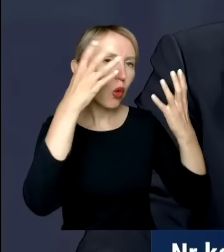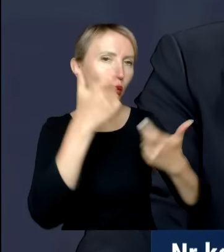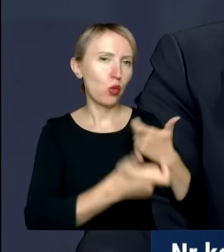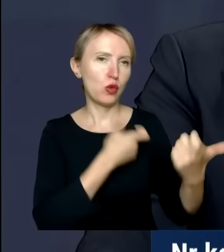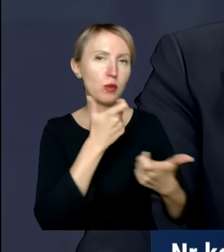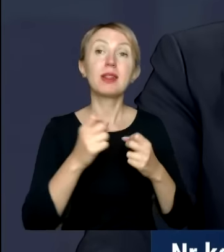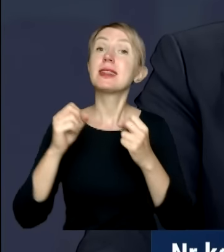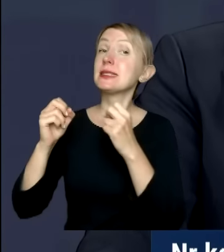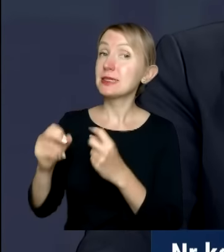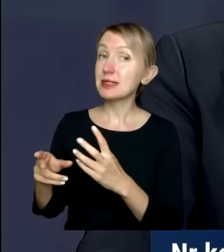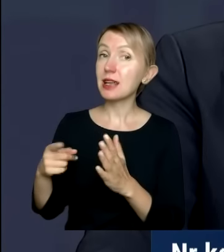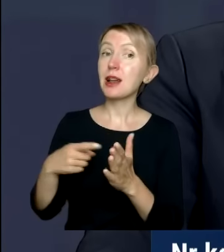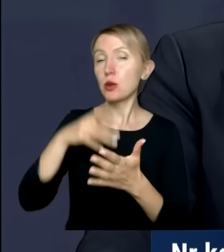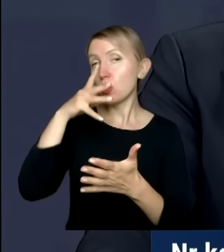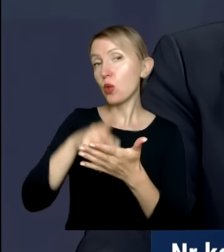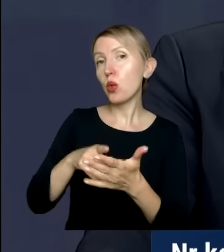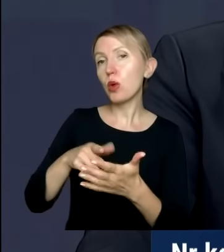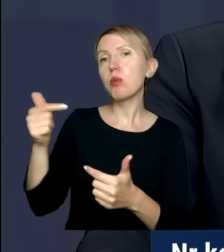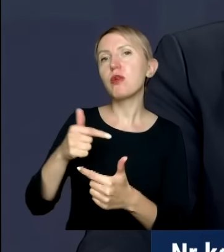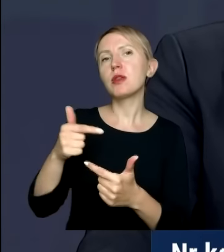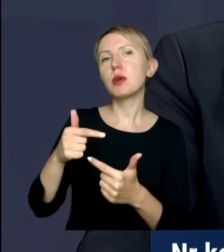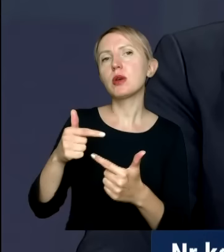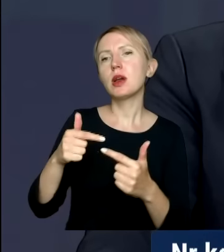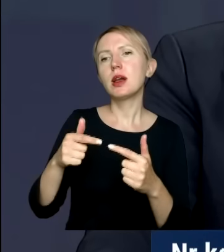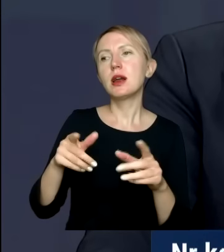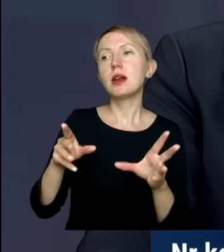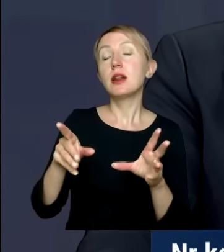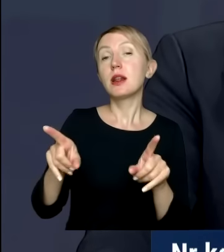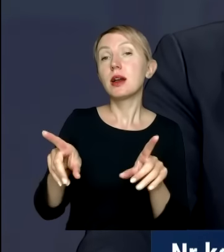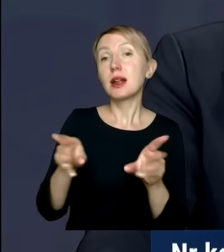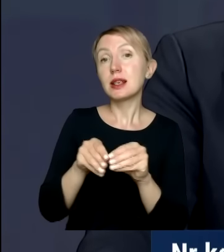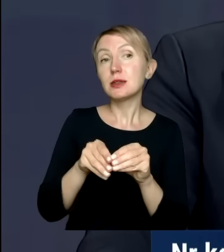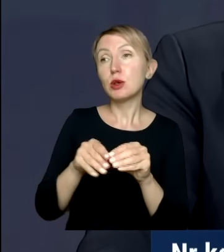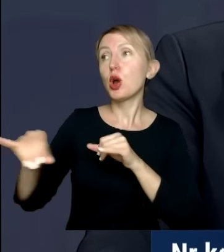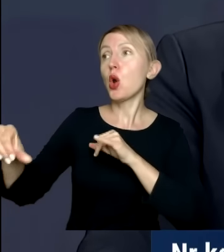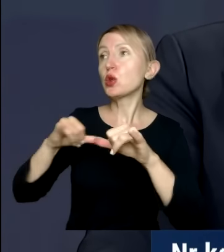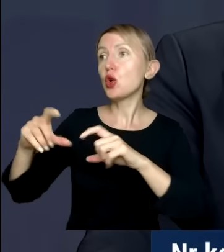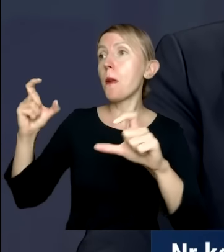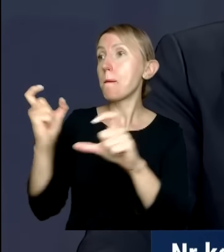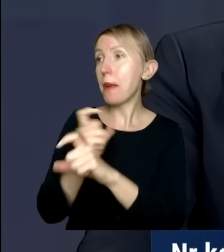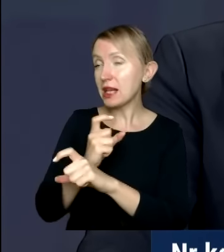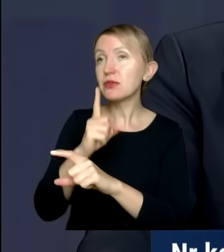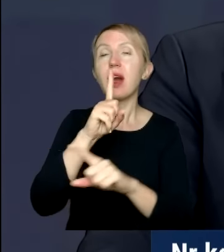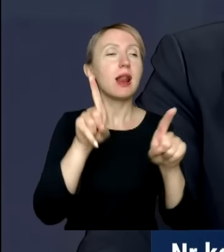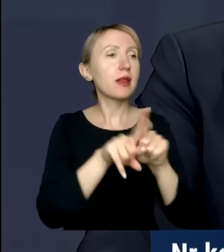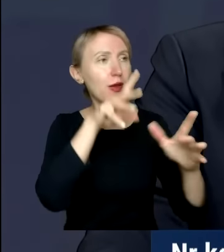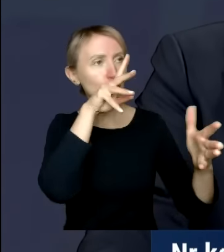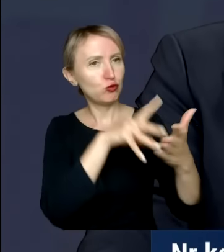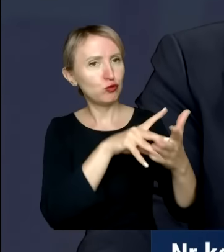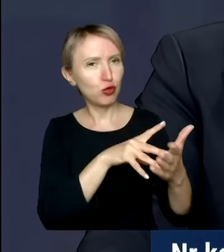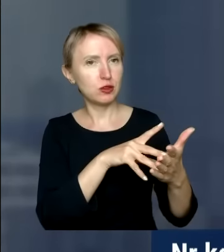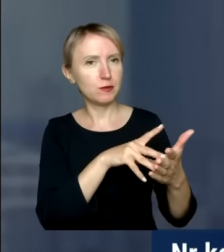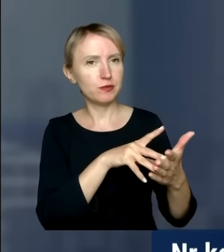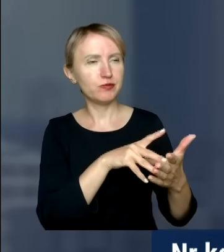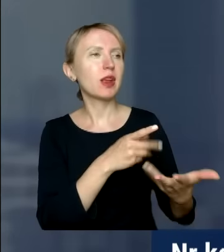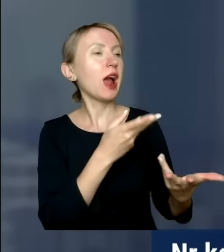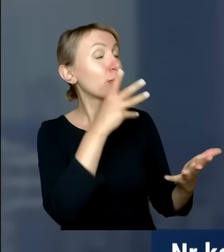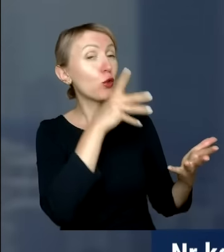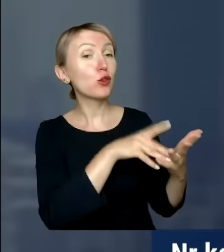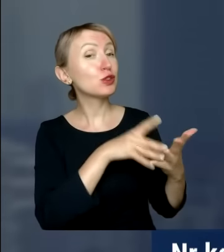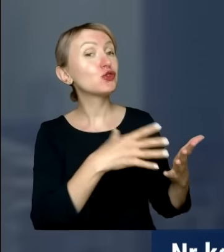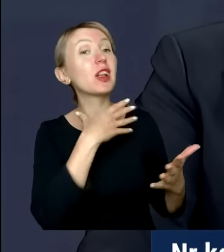przede wszystkim rozliczenia powinno być kwestią równoległą do rządzenia naszym krajem prawda rozliczenia od Zemsty też jakby